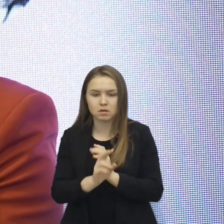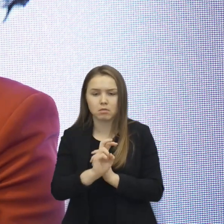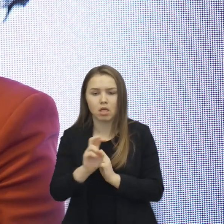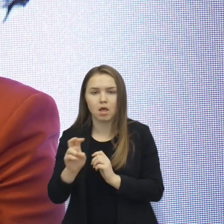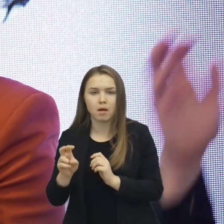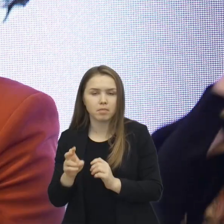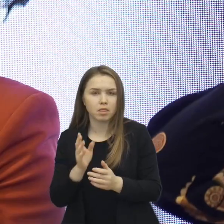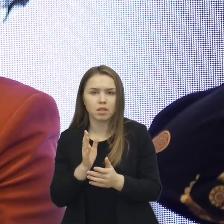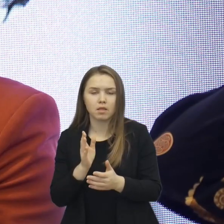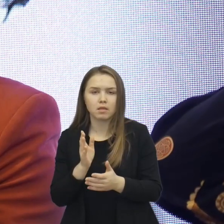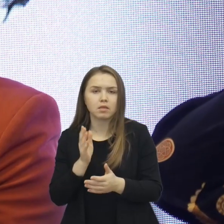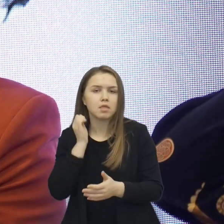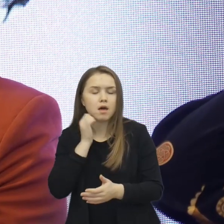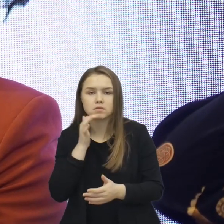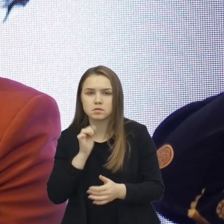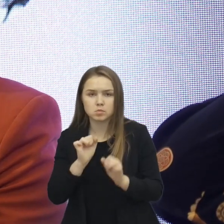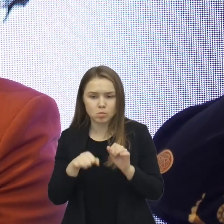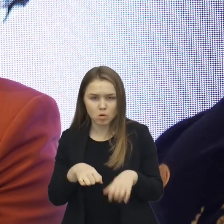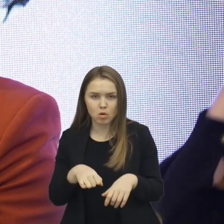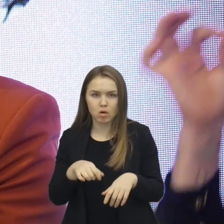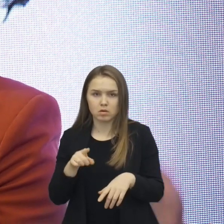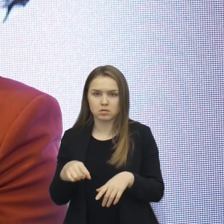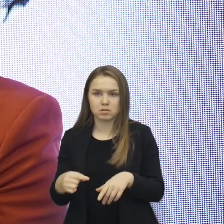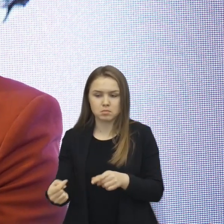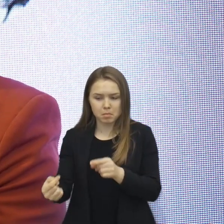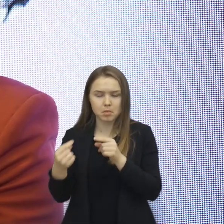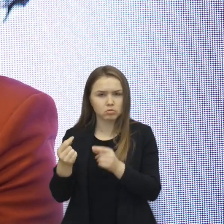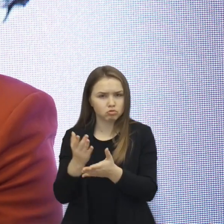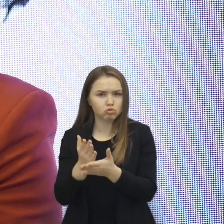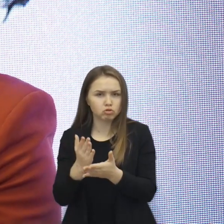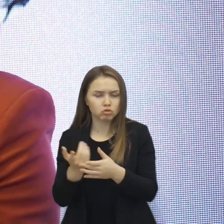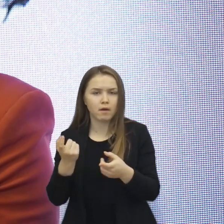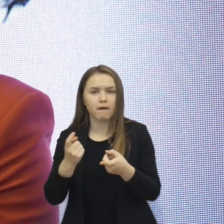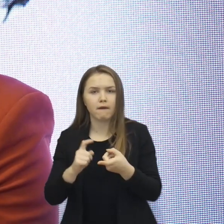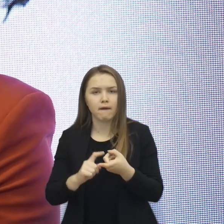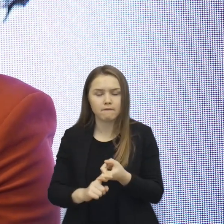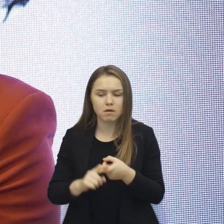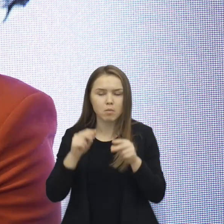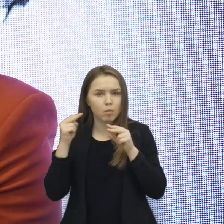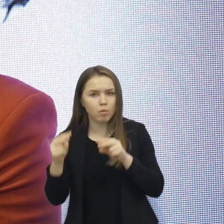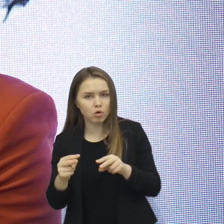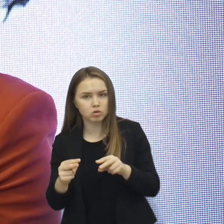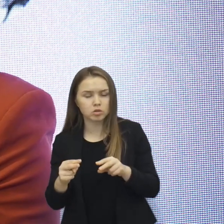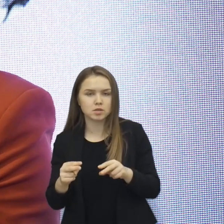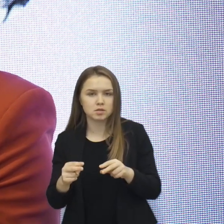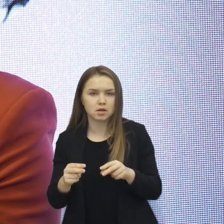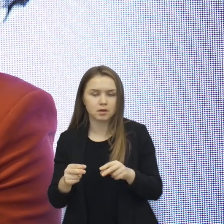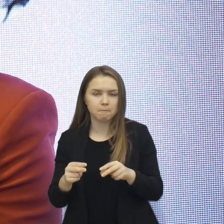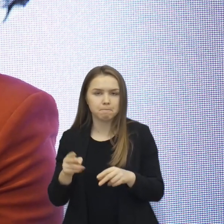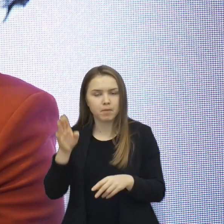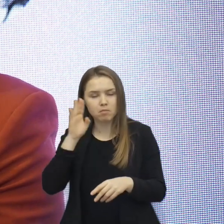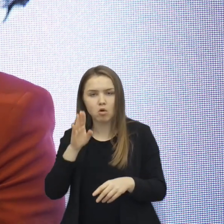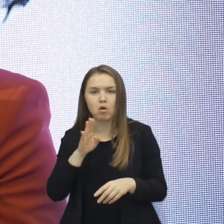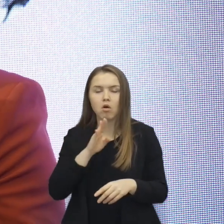kai kuriais atvejais susiduria su visišku nesupratimu savo ir negerbimu lytinės tapatybės, labai